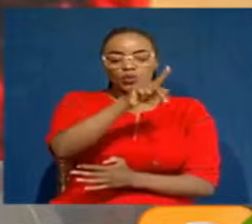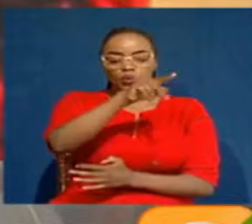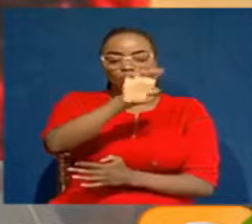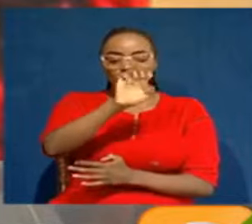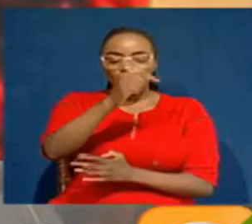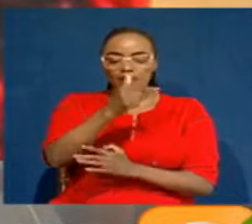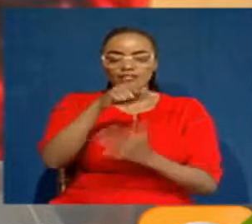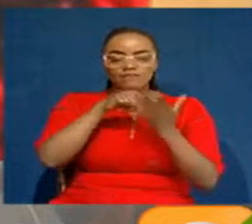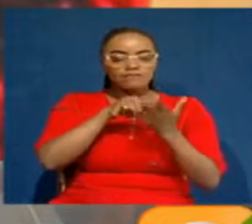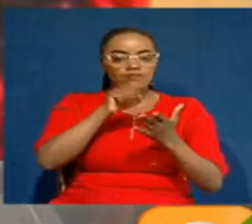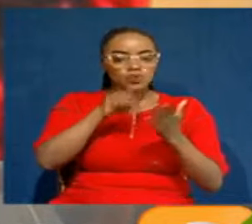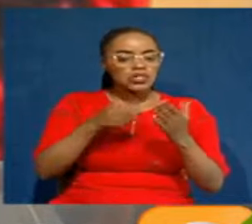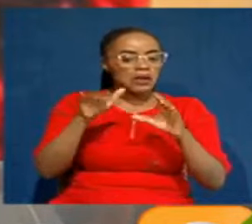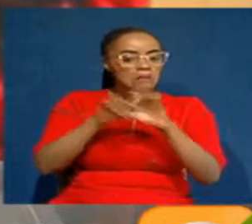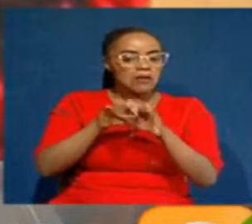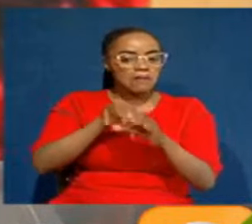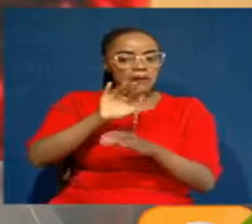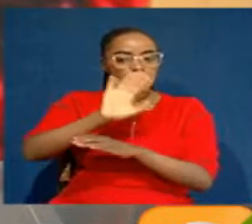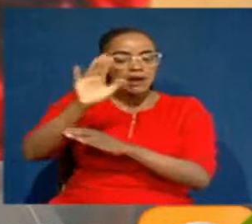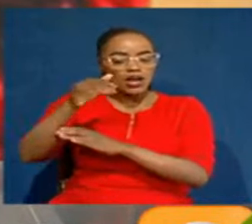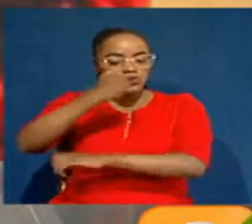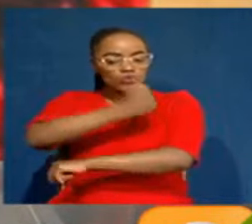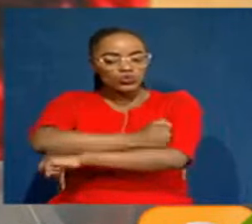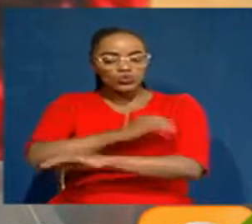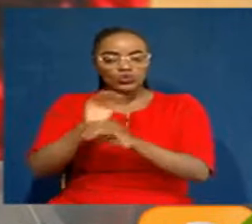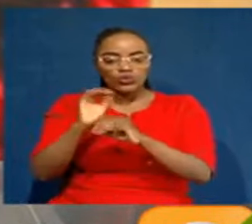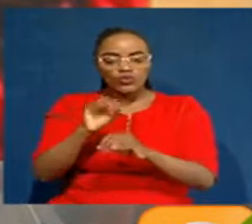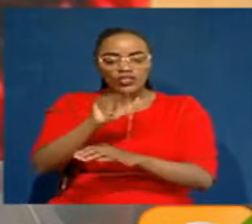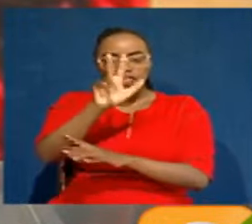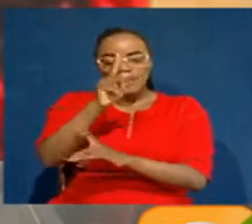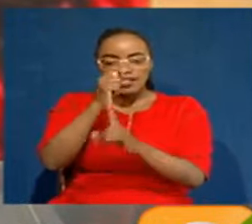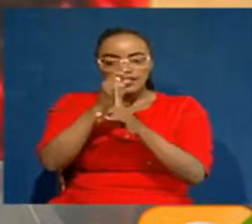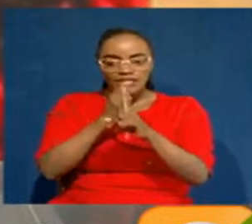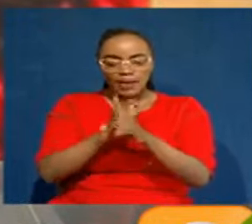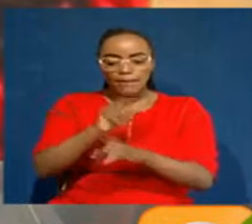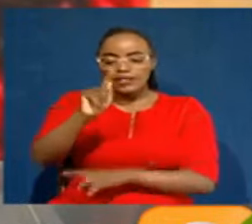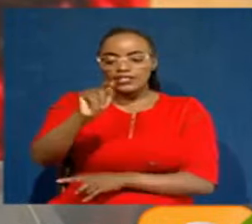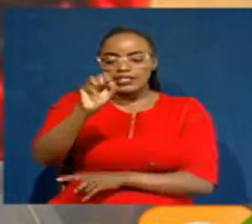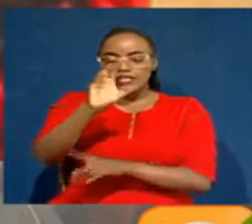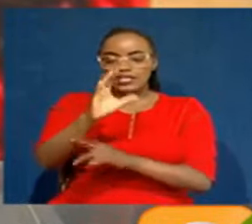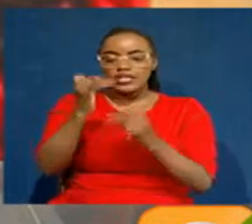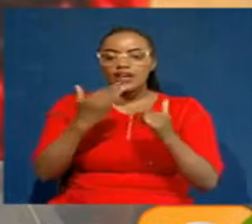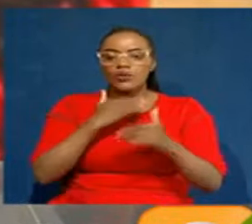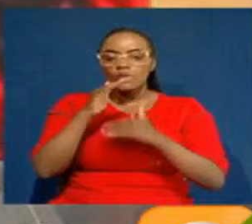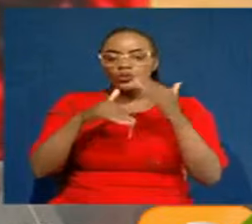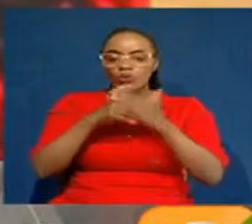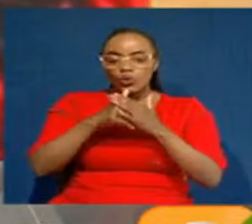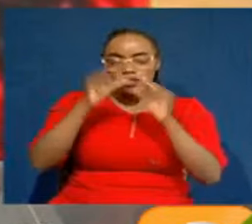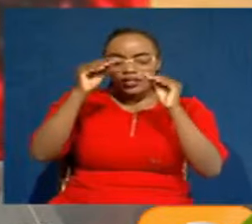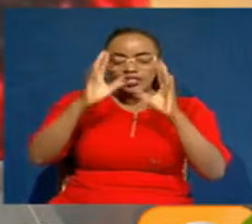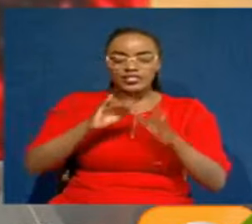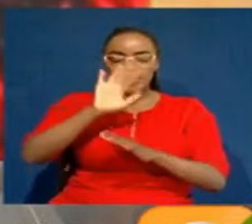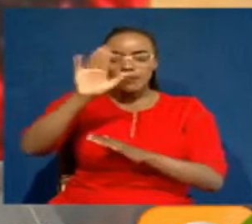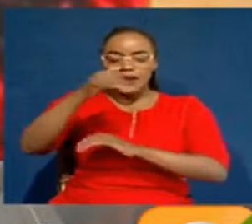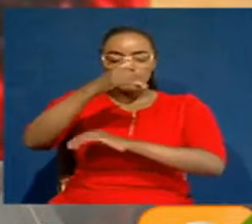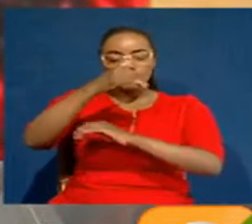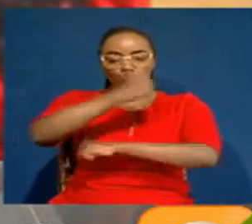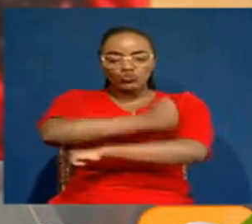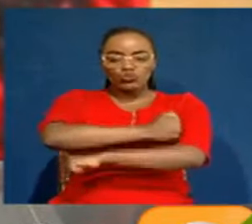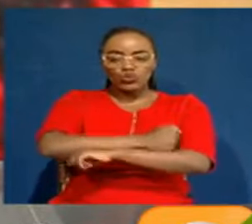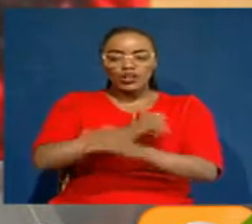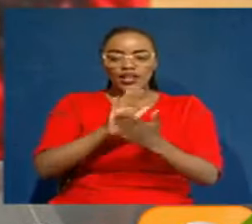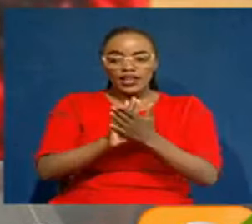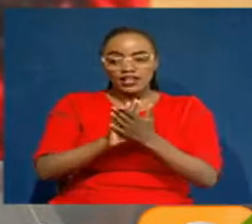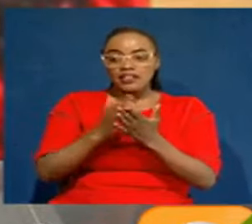kwamba wanachama wao hawatarejea shuleni kwa muhula wa tatu, TSC imewataka walimu wote kurejea darasani na kwamba